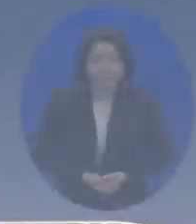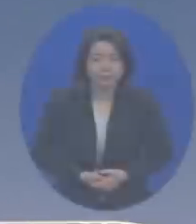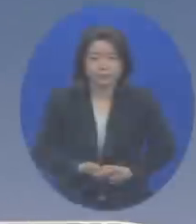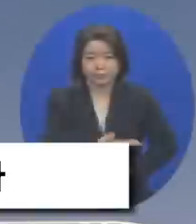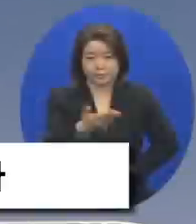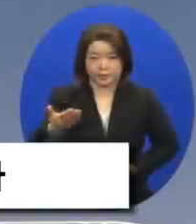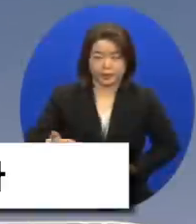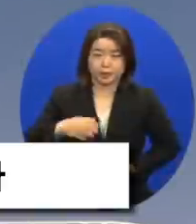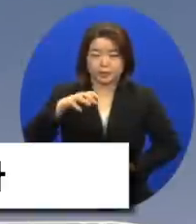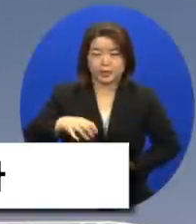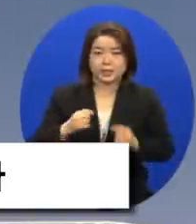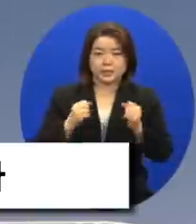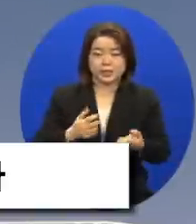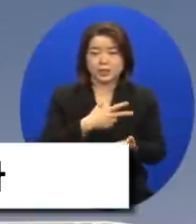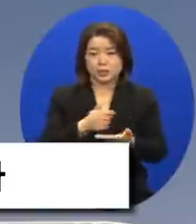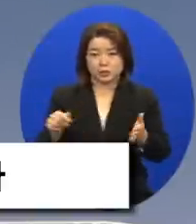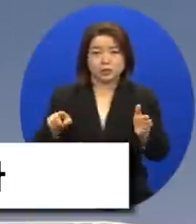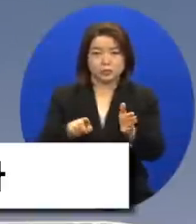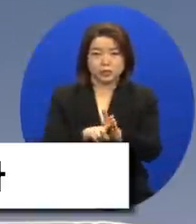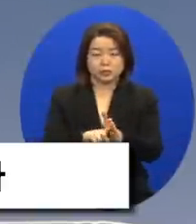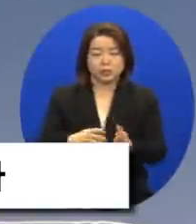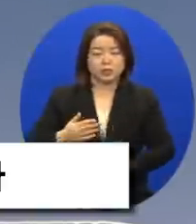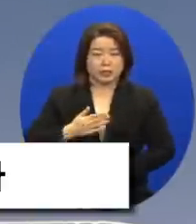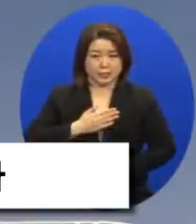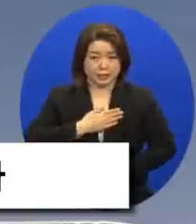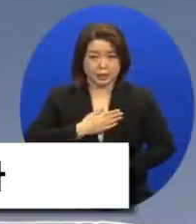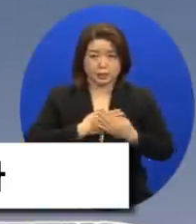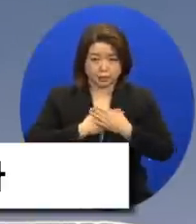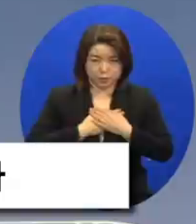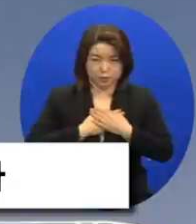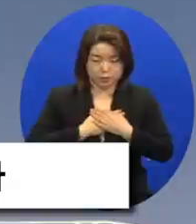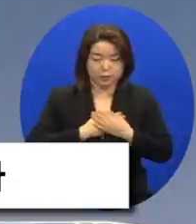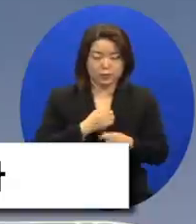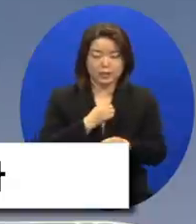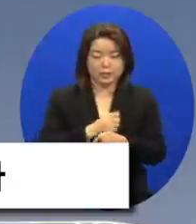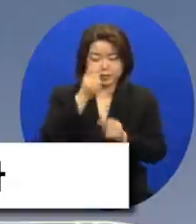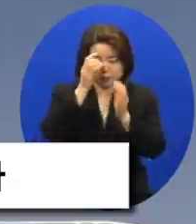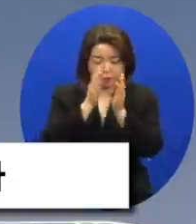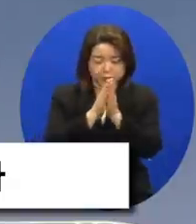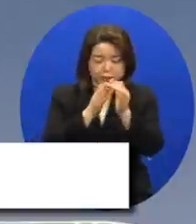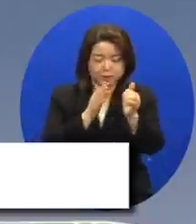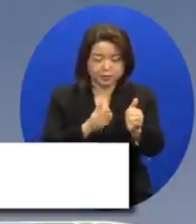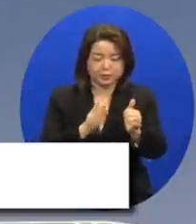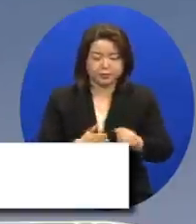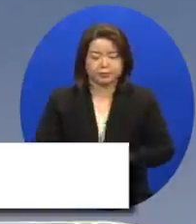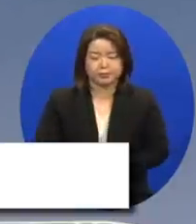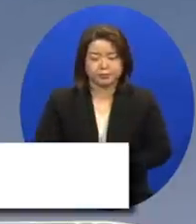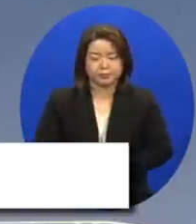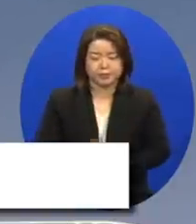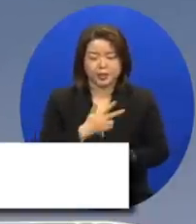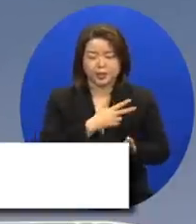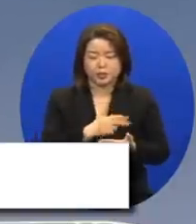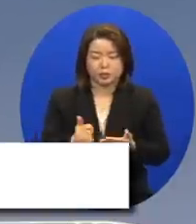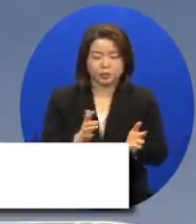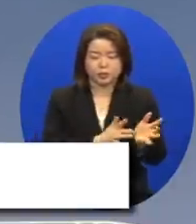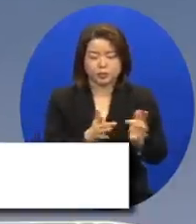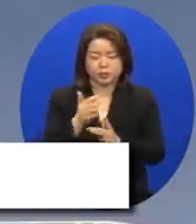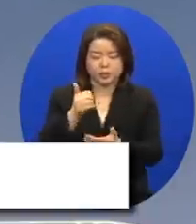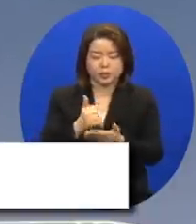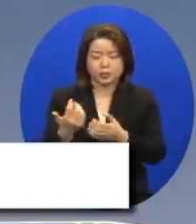여러분 안에 계신 주님을 믿으면 가슴에 손을 얹어 주시고 기도 하십시다 주 예수님의 은혜와